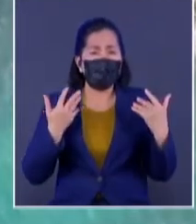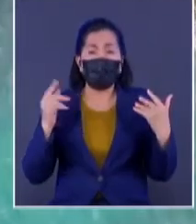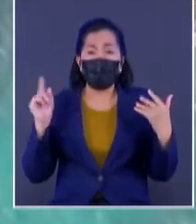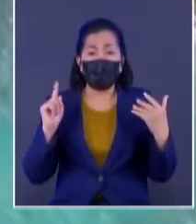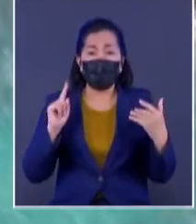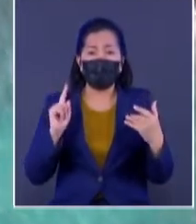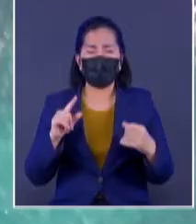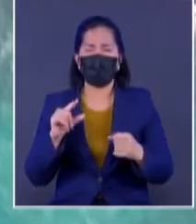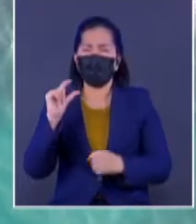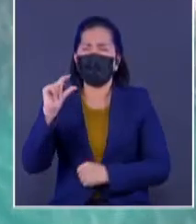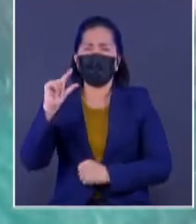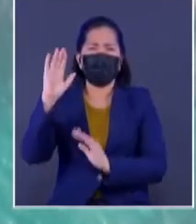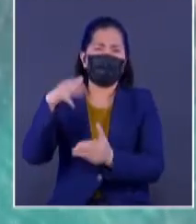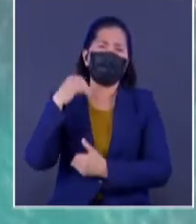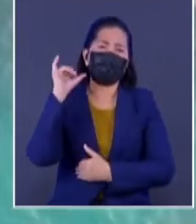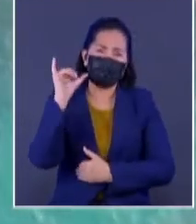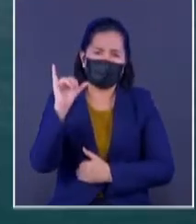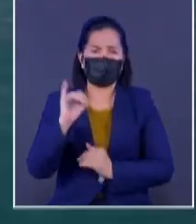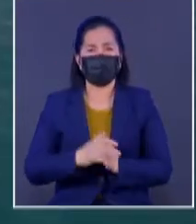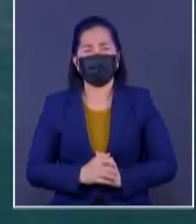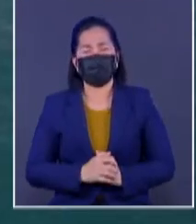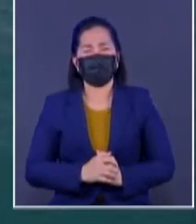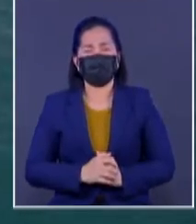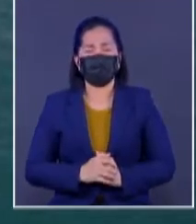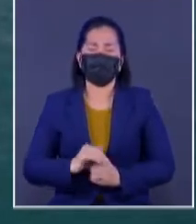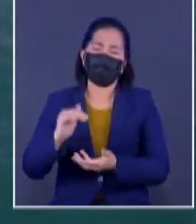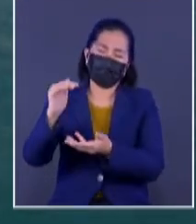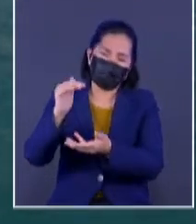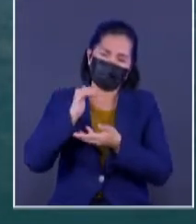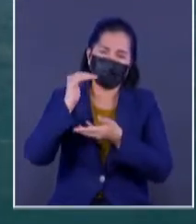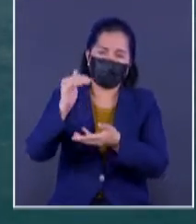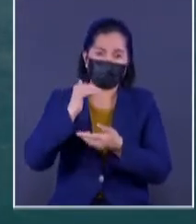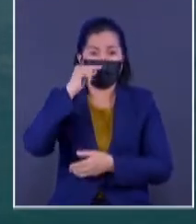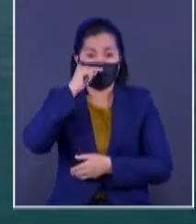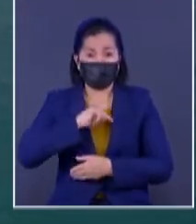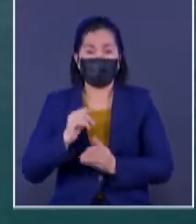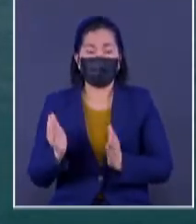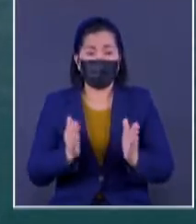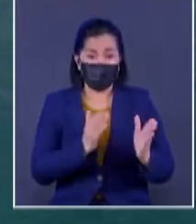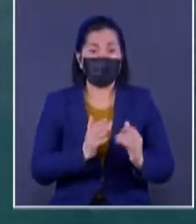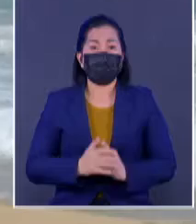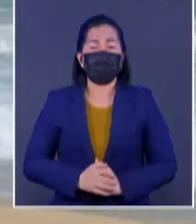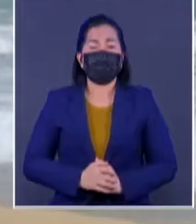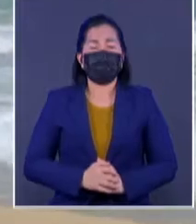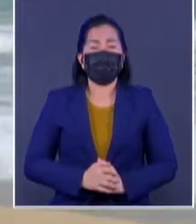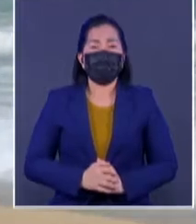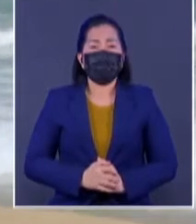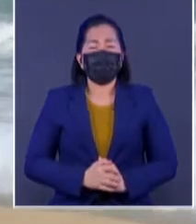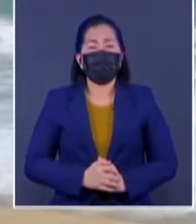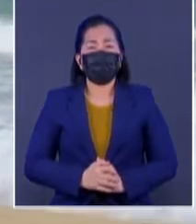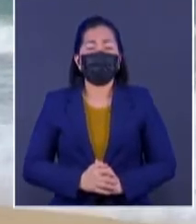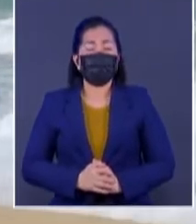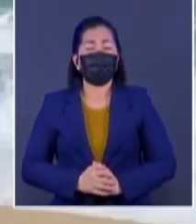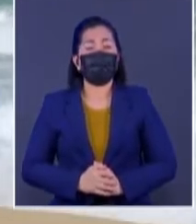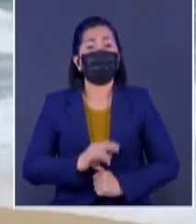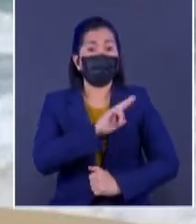ไรคะ วัคซีน นะคะซึ่งก็จะค่อยๆทยอยเข้ามานะคะคุณผู้ชมอีกฝั่งนึงค่ะศาสตราจารย์นายแพทย์ประ